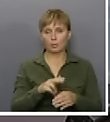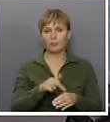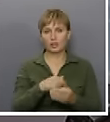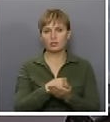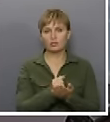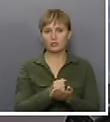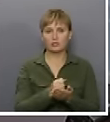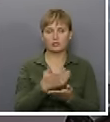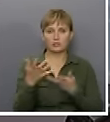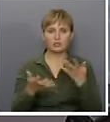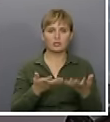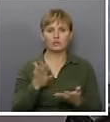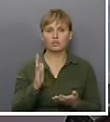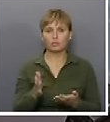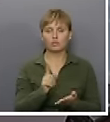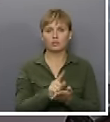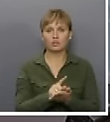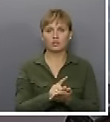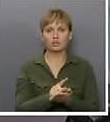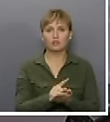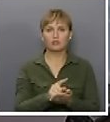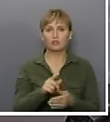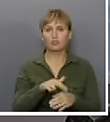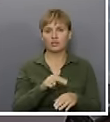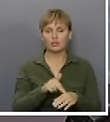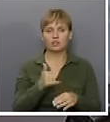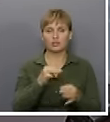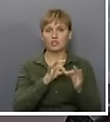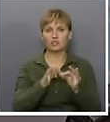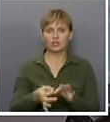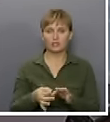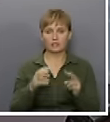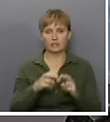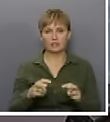применивший оружие подключены сотрудники оперативных подразделений и следственных